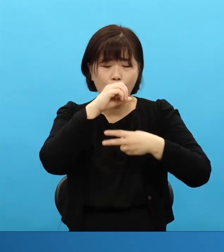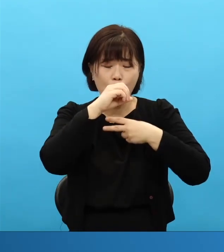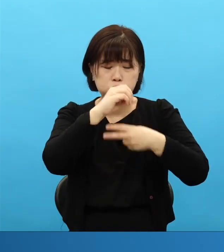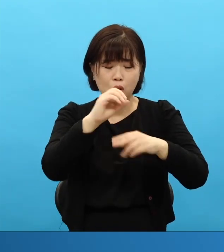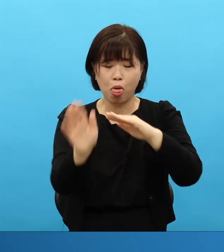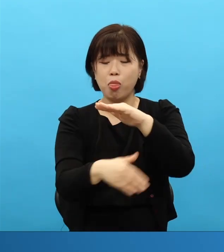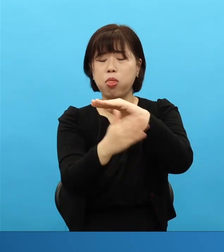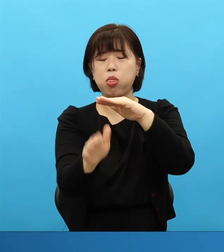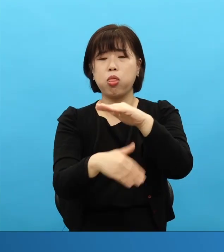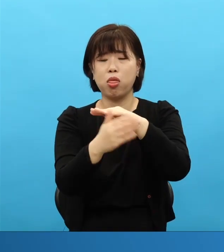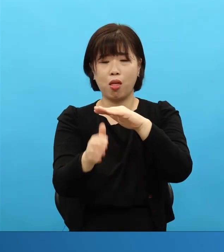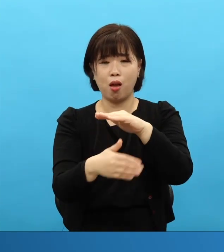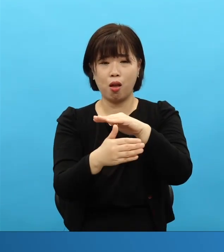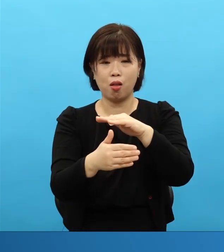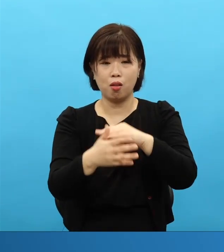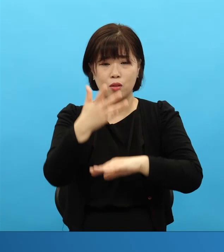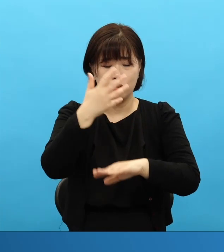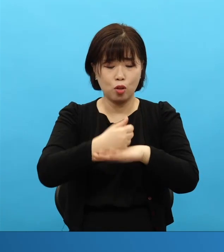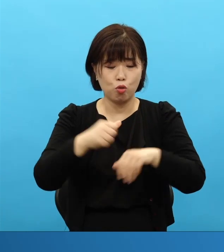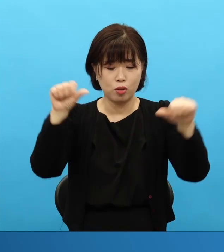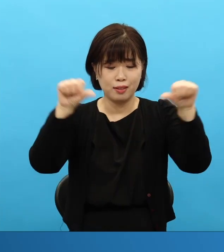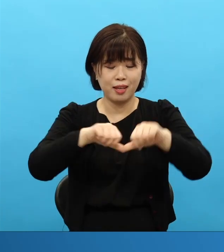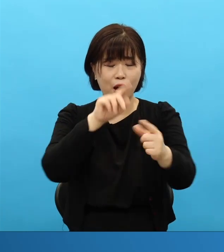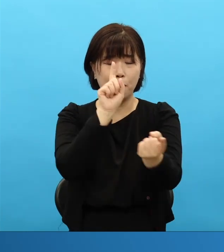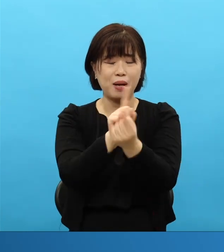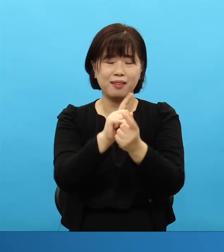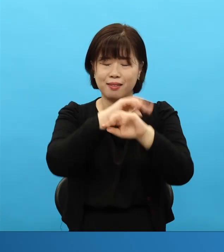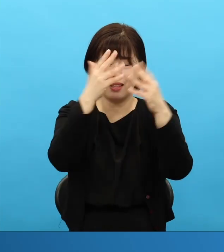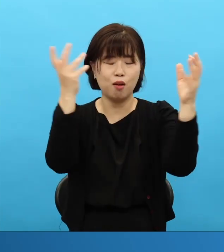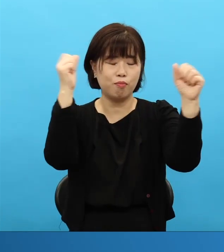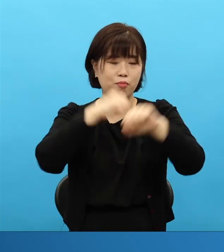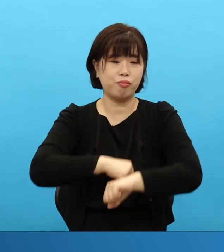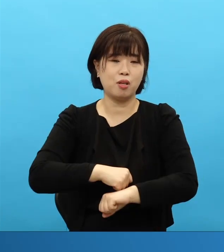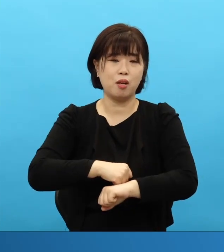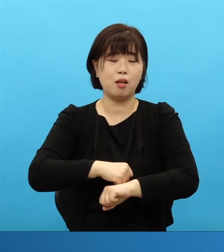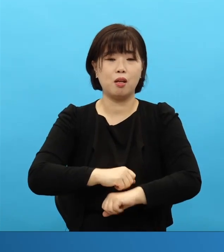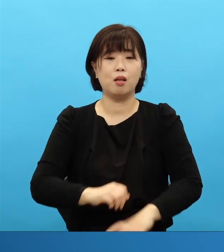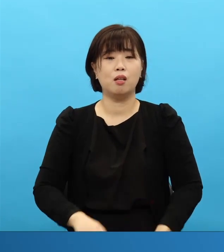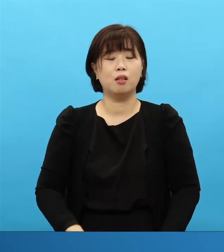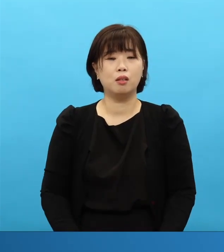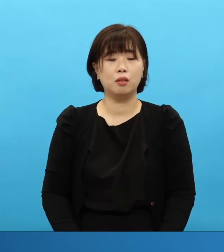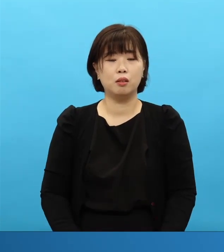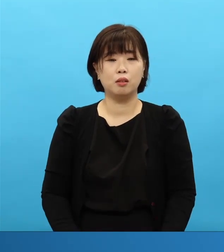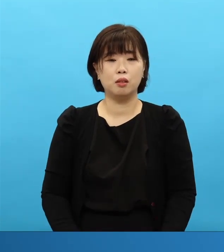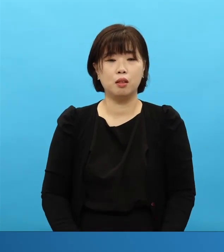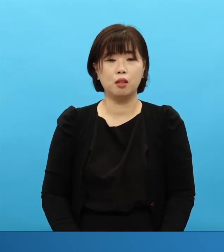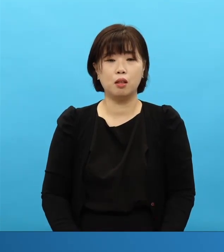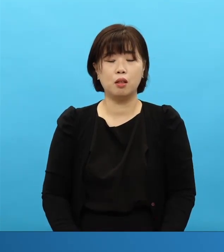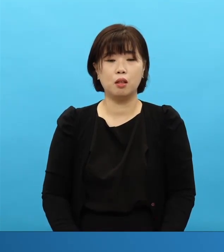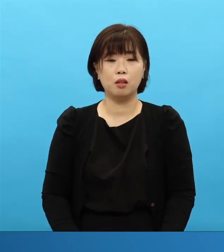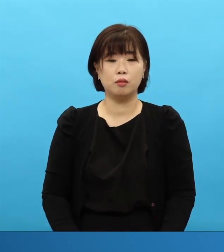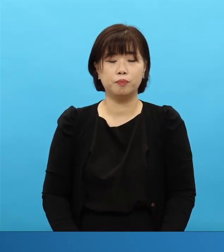강대국이 안 무너진 적이 없어요. 所以一个强国也未尝没有被破 거의 坏，